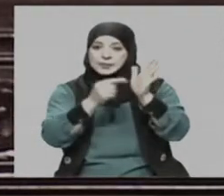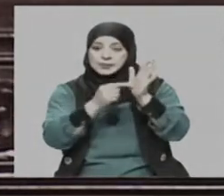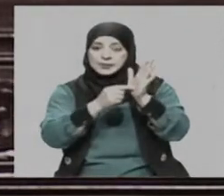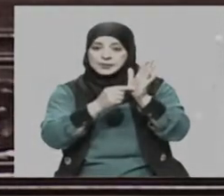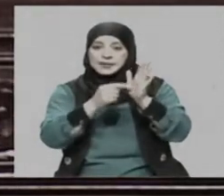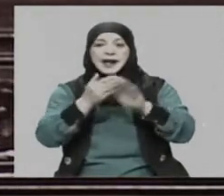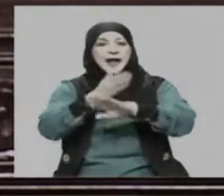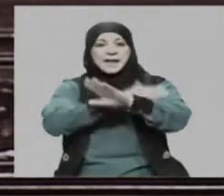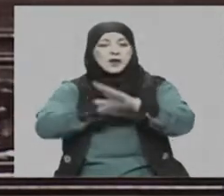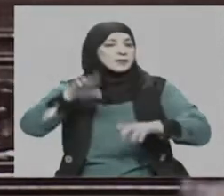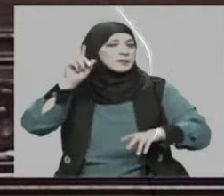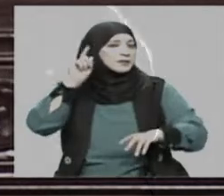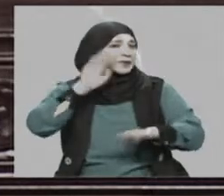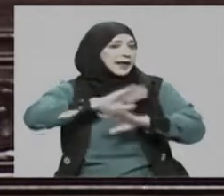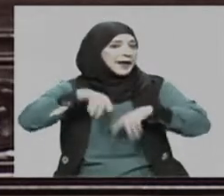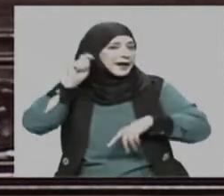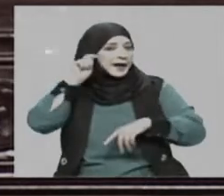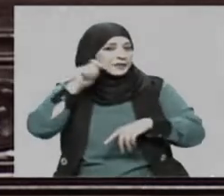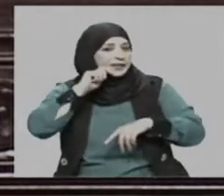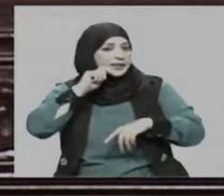آخر أبريل، وكان